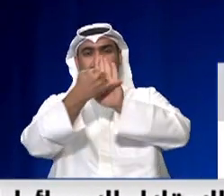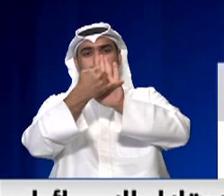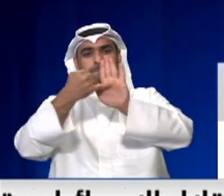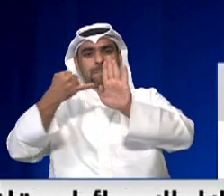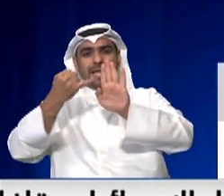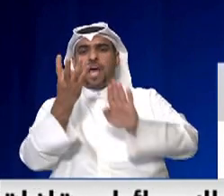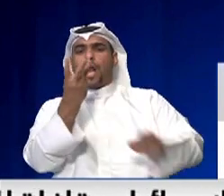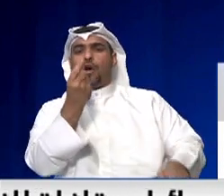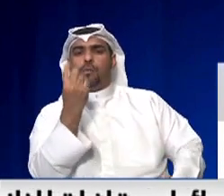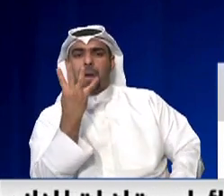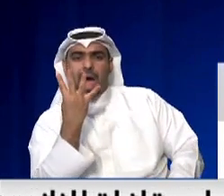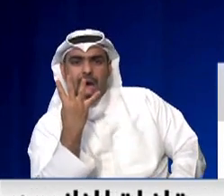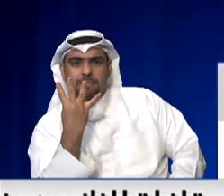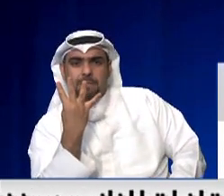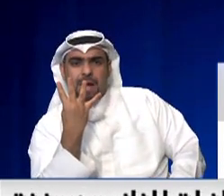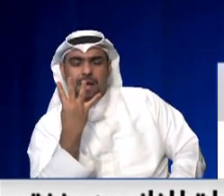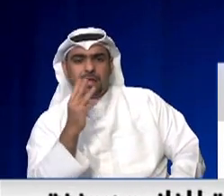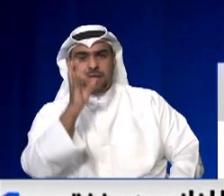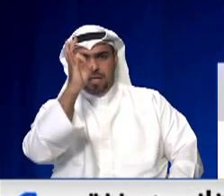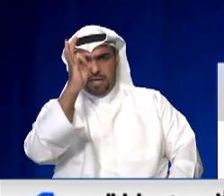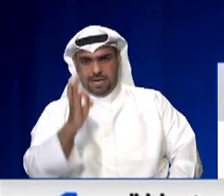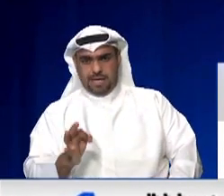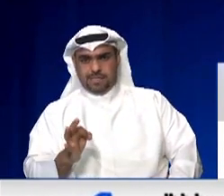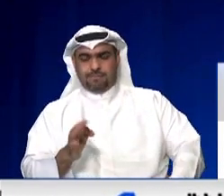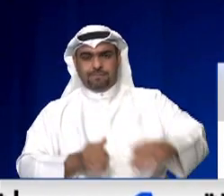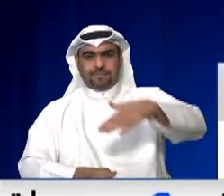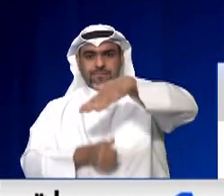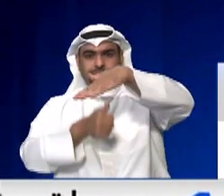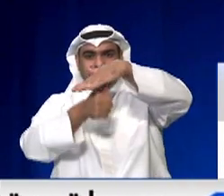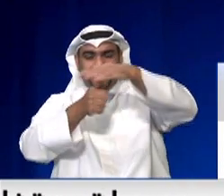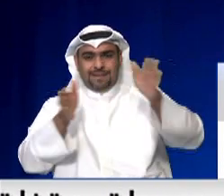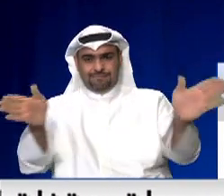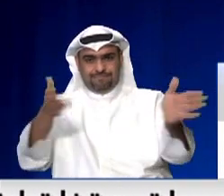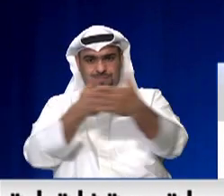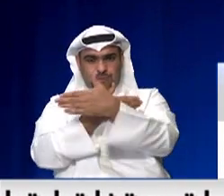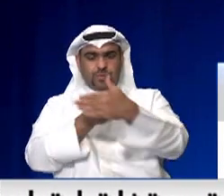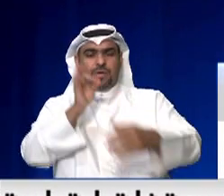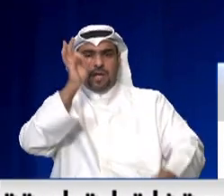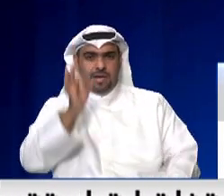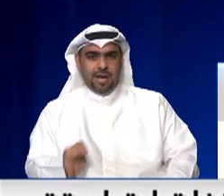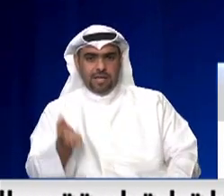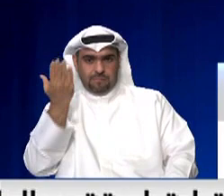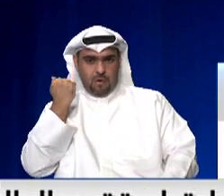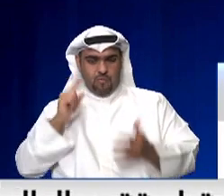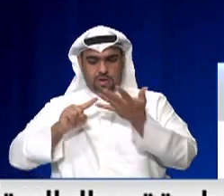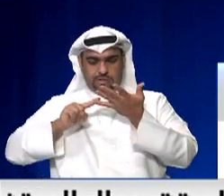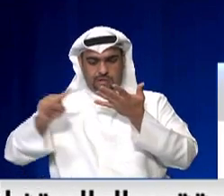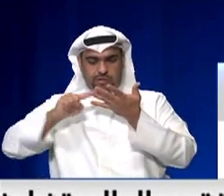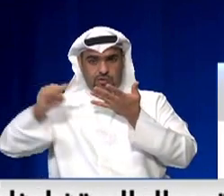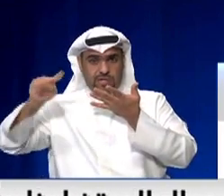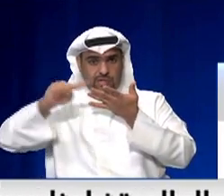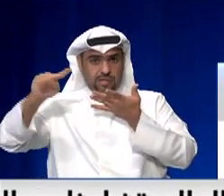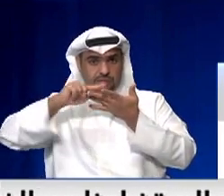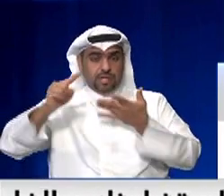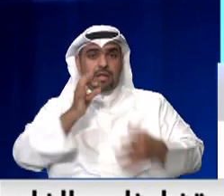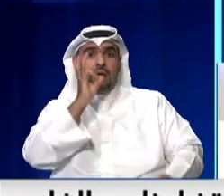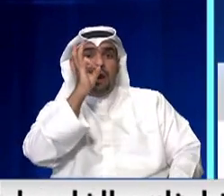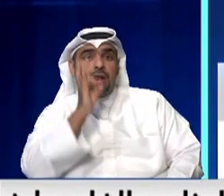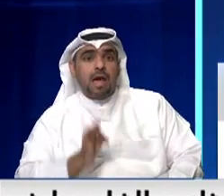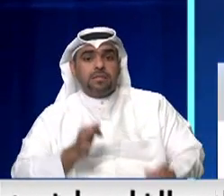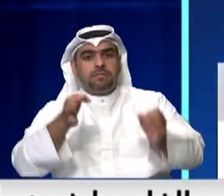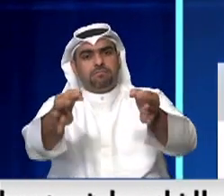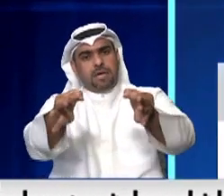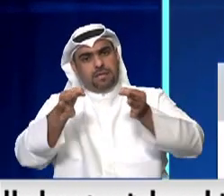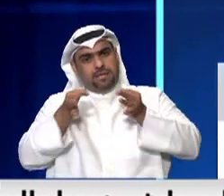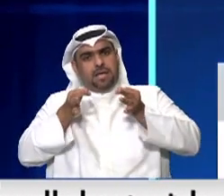من القرار، يتوجب على مدير الصندوق أن يستوفي كافة الالتزامات المقررة بموجب القانون رقم 7